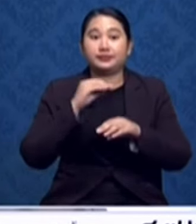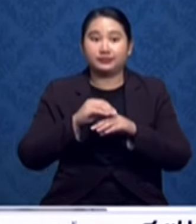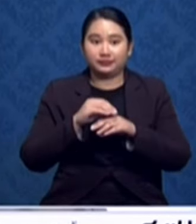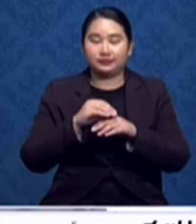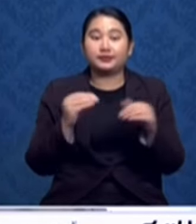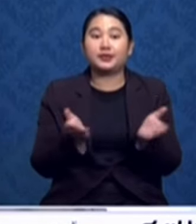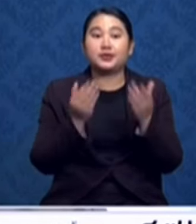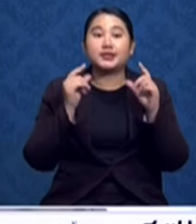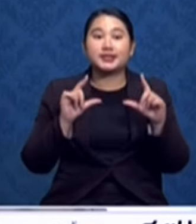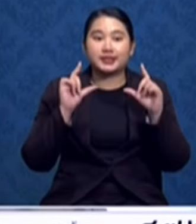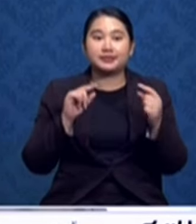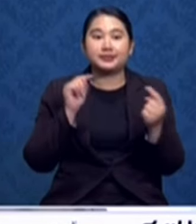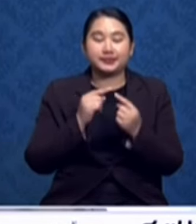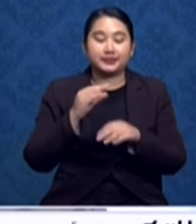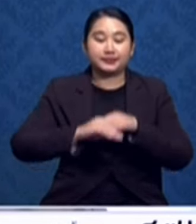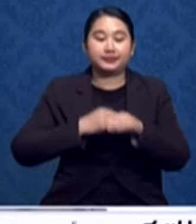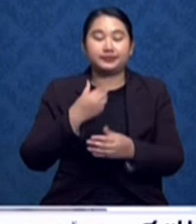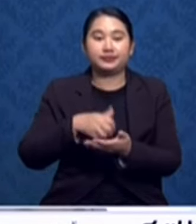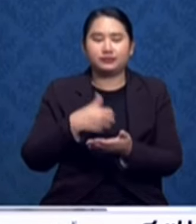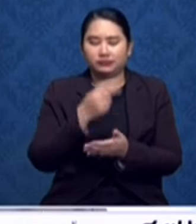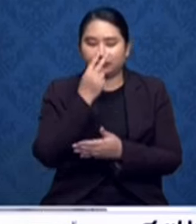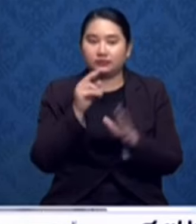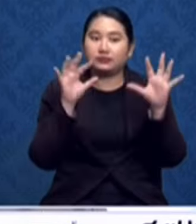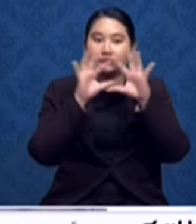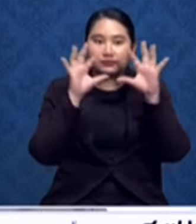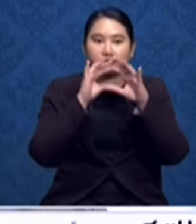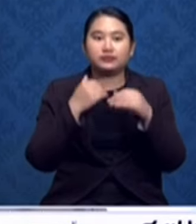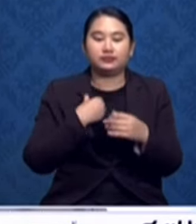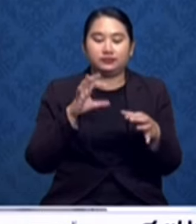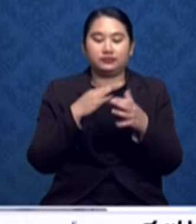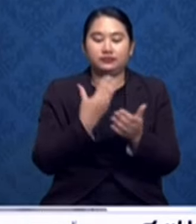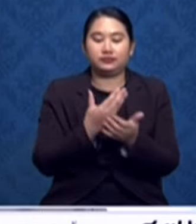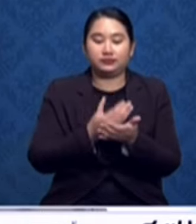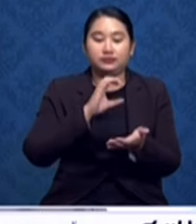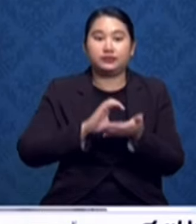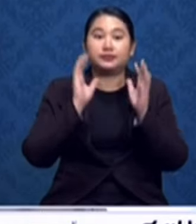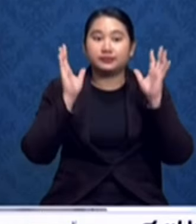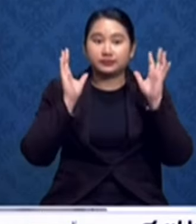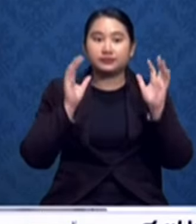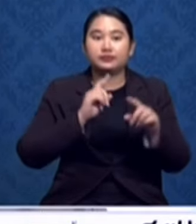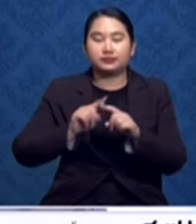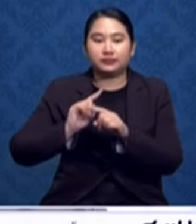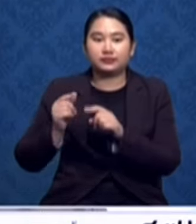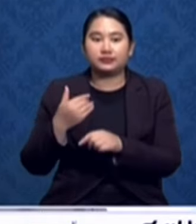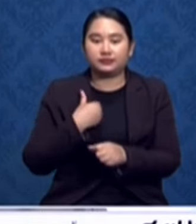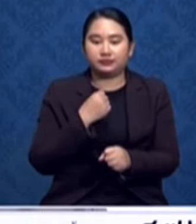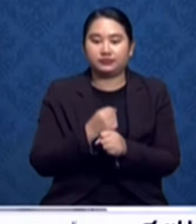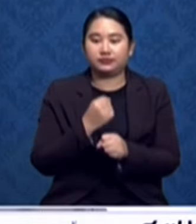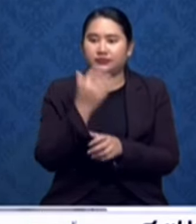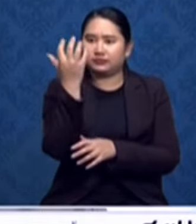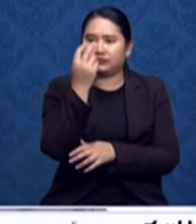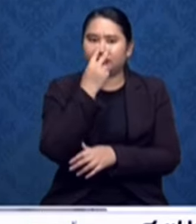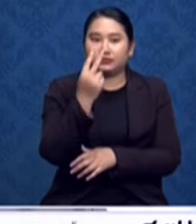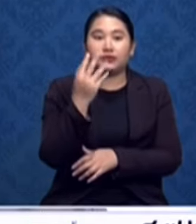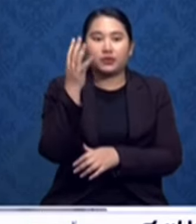คยอภิปรายไปก่อนหน้านี้เนี่ยมันก็มีความทับซ้อนของการอยากใช้งบประมาณในการโปรโมทซึ่งทำรายการต่างๆเนี่ยคล้ายคลึง